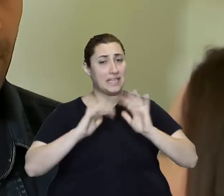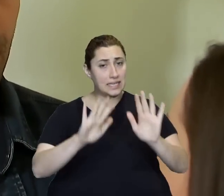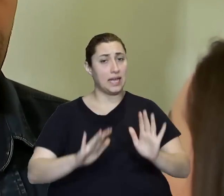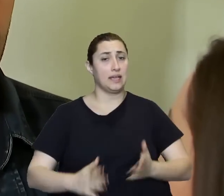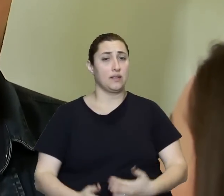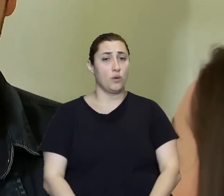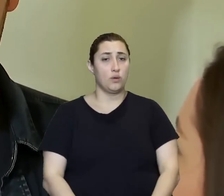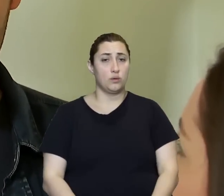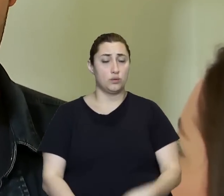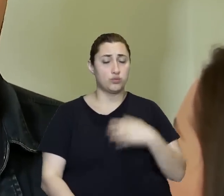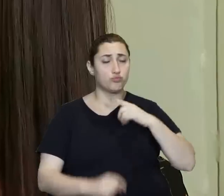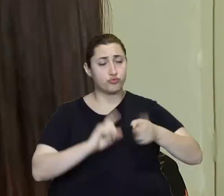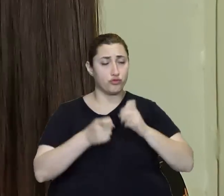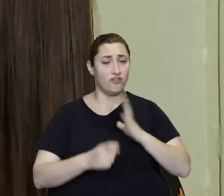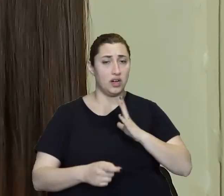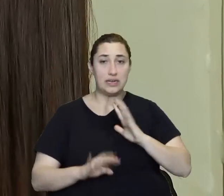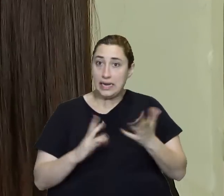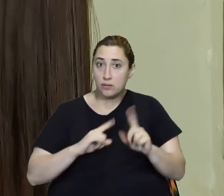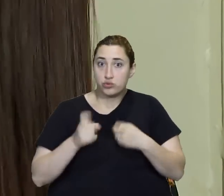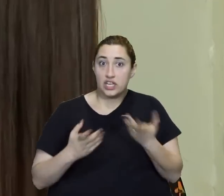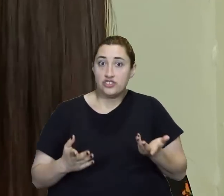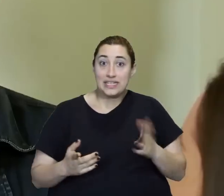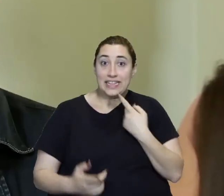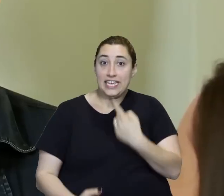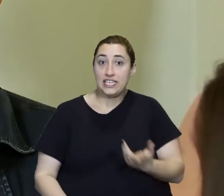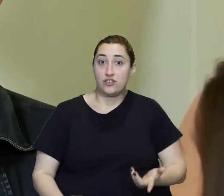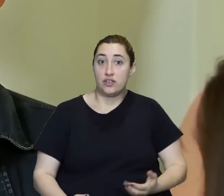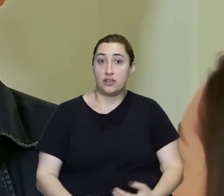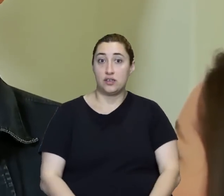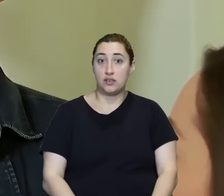ol. Buluruz bir çözüm. Nasıl? Ne bulacaksın?